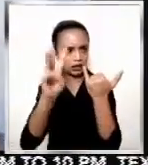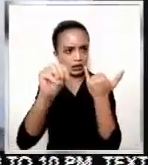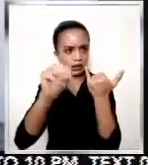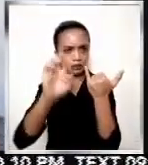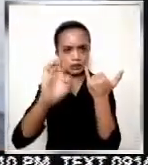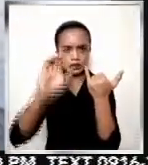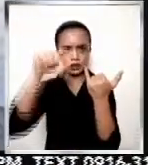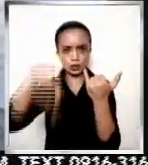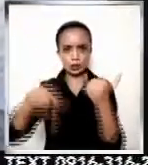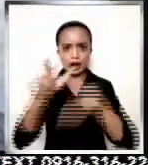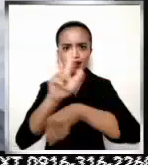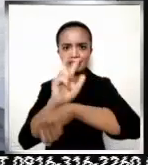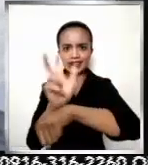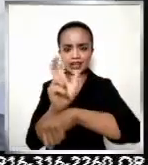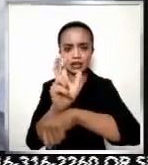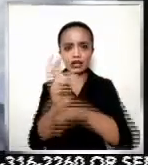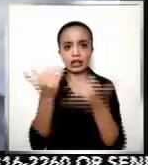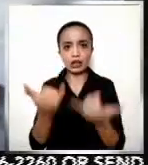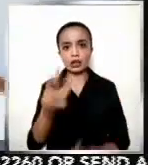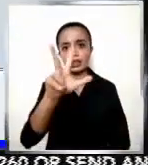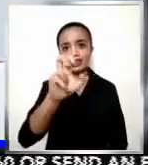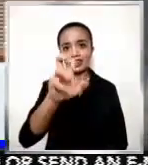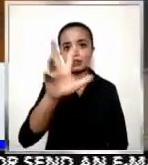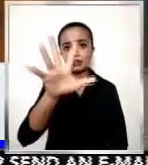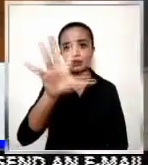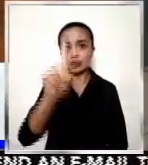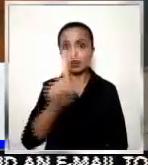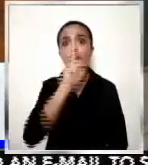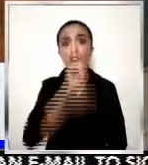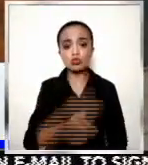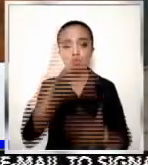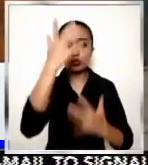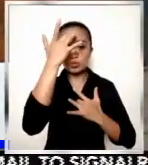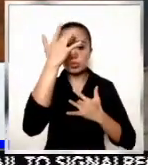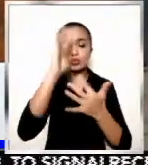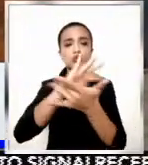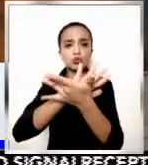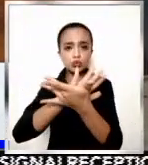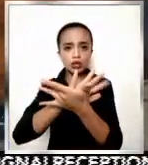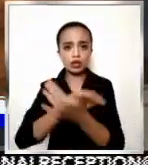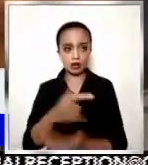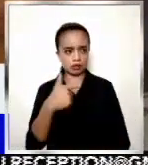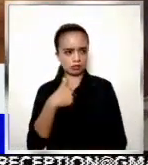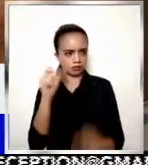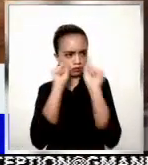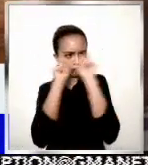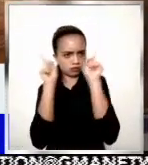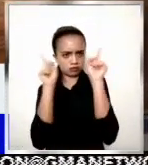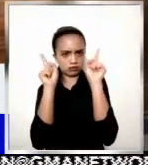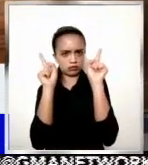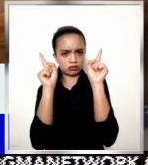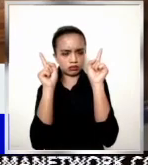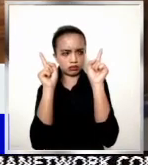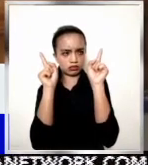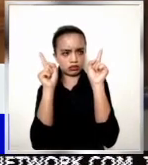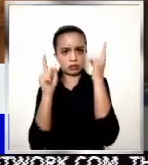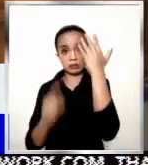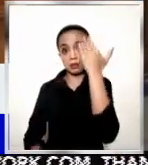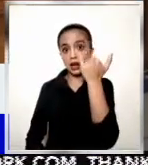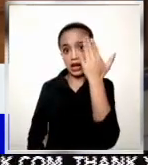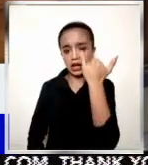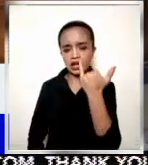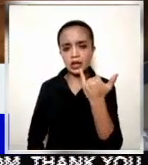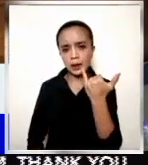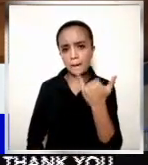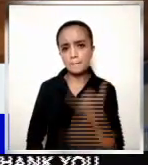nasa 351 lamang ang total active cases. Medyo nagulat po ako kasi yung lumalabas po